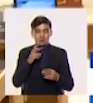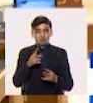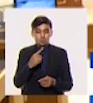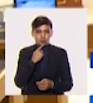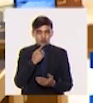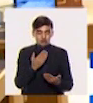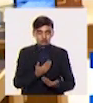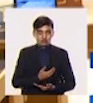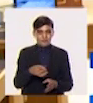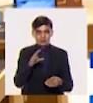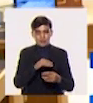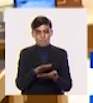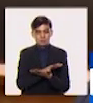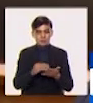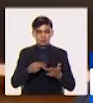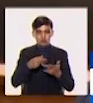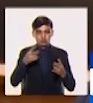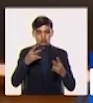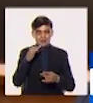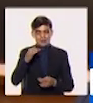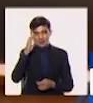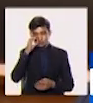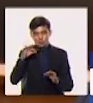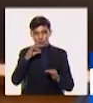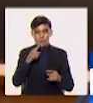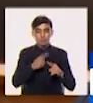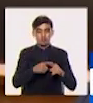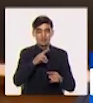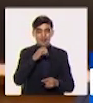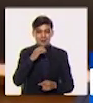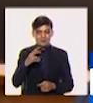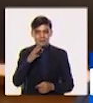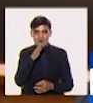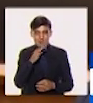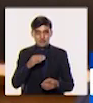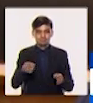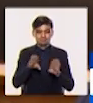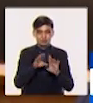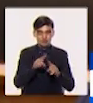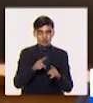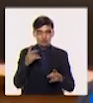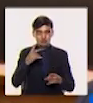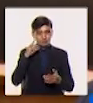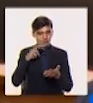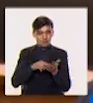отбасыларды тегін сынамамен қамтамасыз етуді. Ұлттық деңгейде қосымша карантиндік шараларды енгізу мәселесі қарастырылуын сұраймыз.